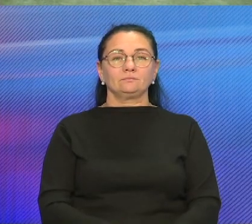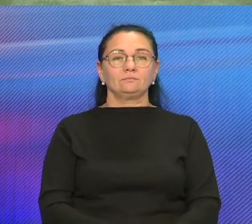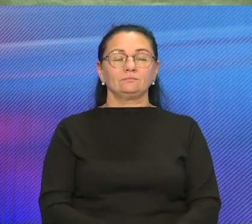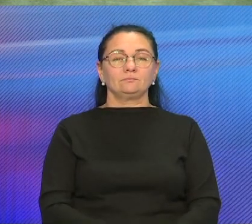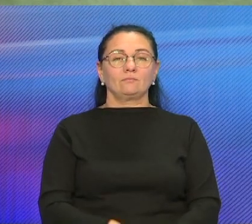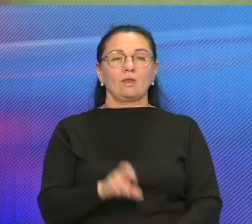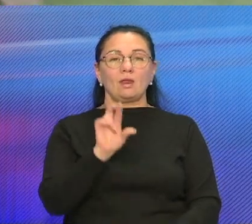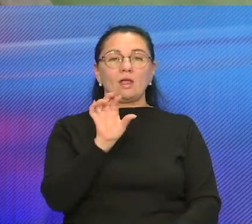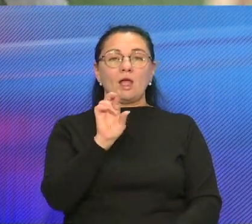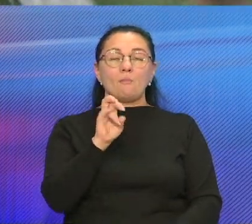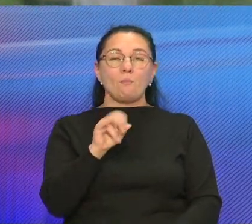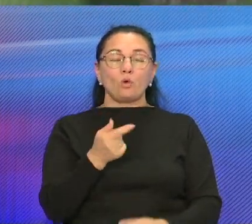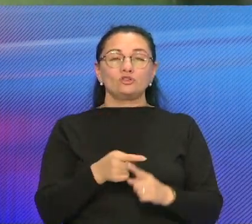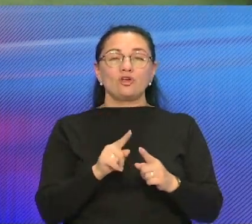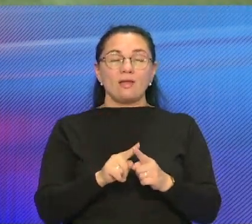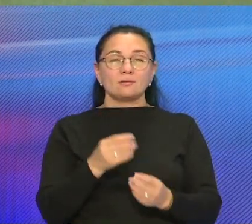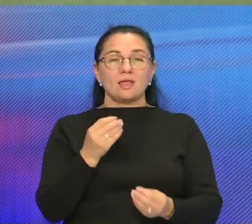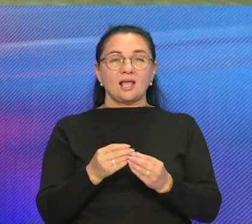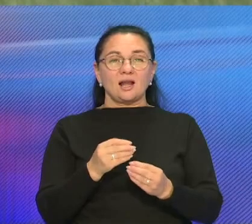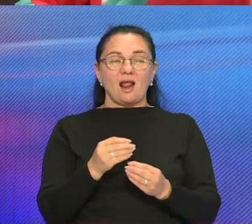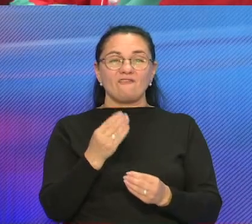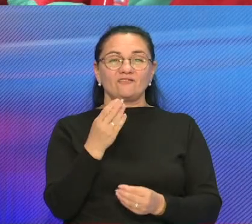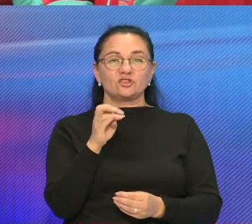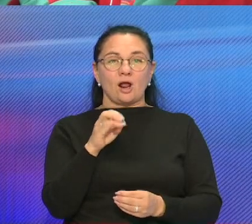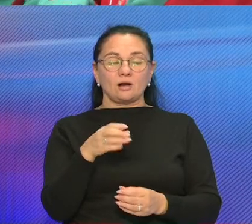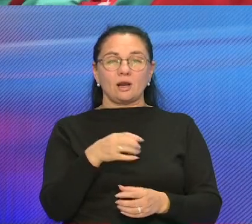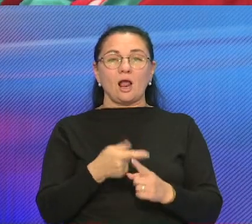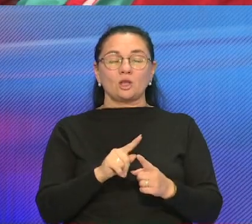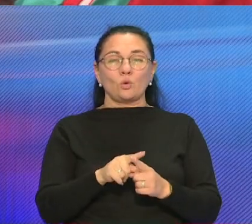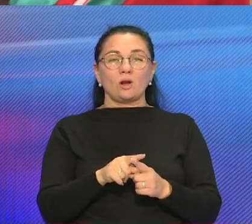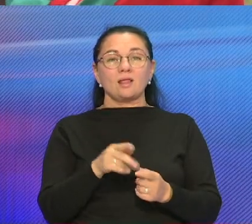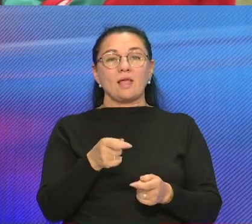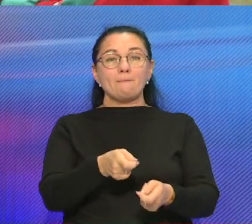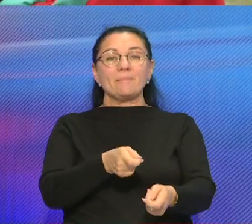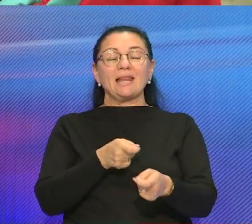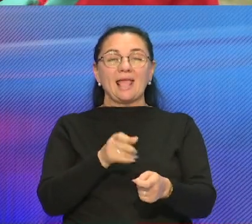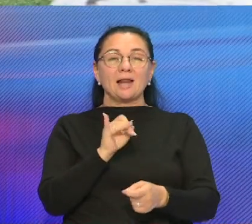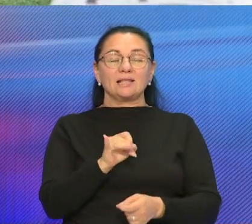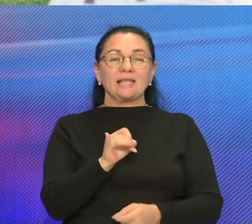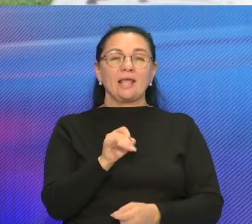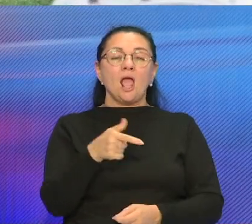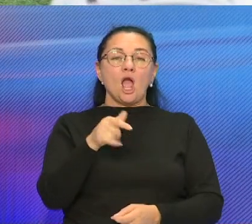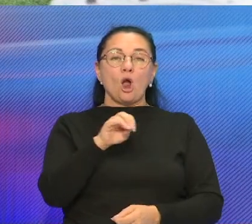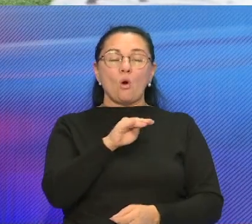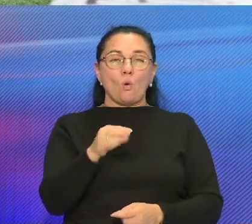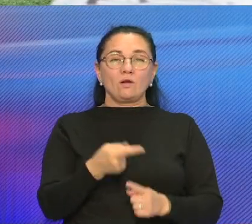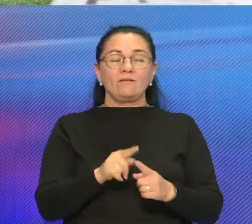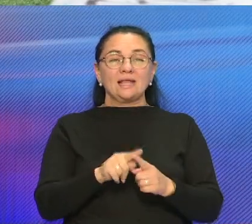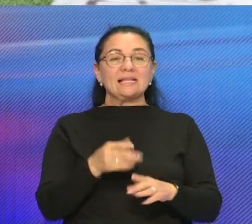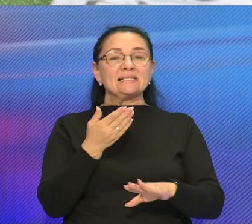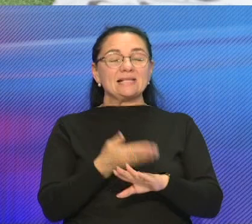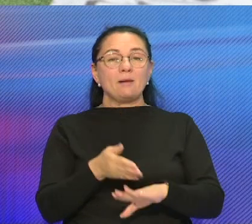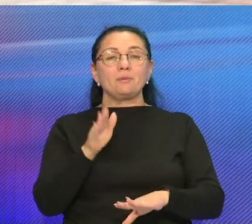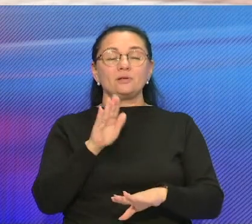Больше гульня у шары одночасово, якая нагадывает гольф и бильярд. Ее доступны детям и дорослым с самыми тяжкими